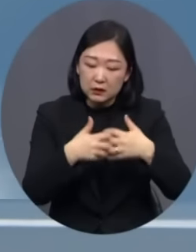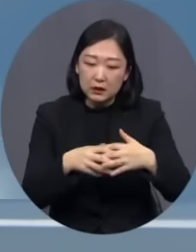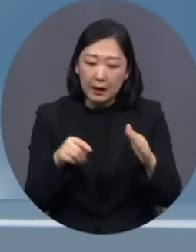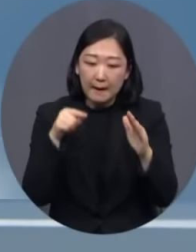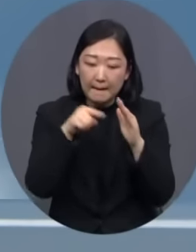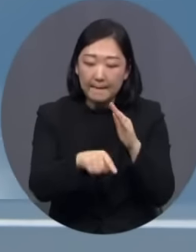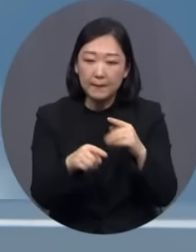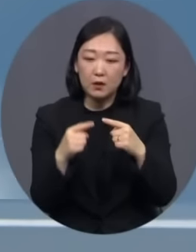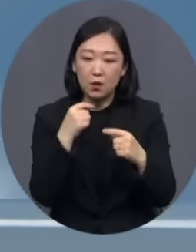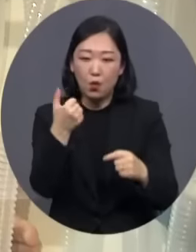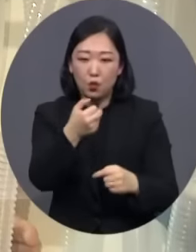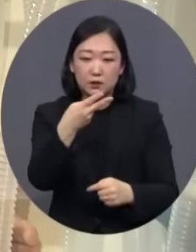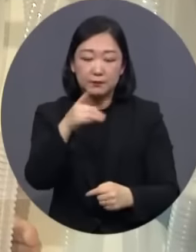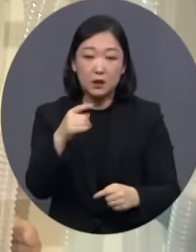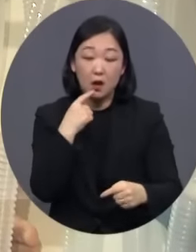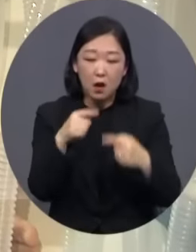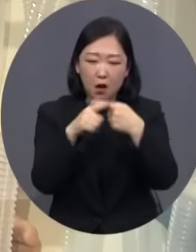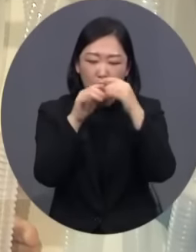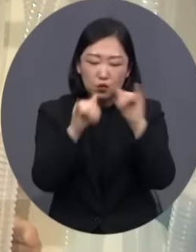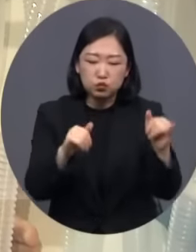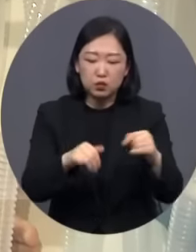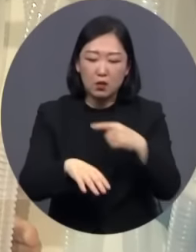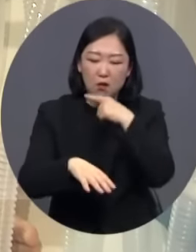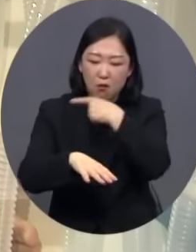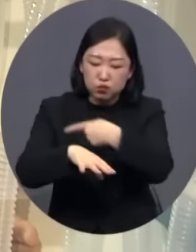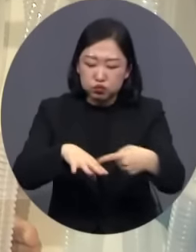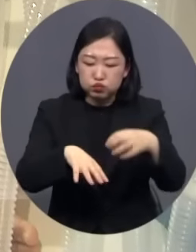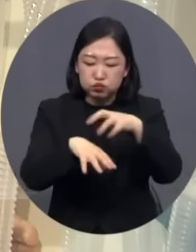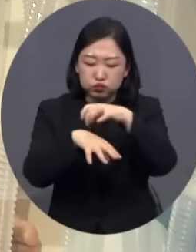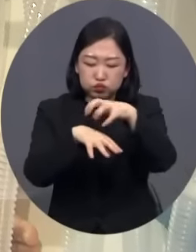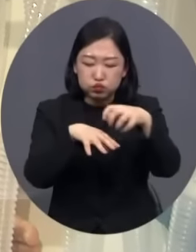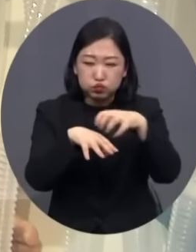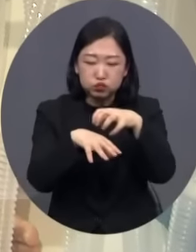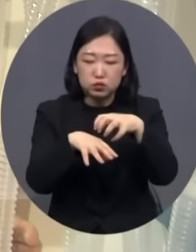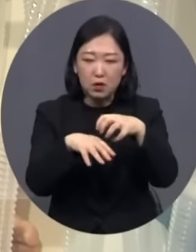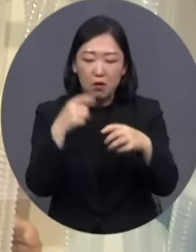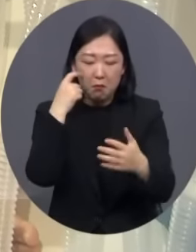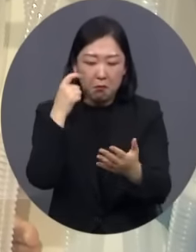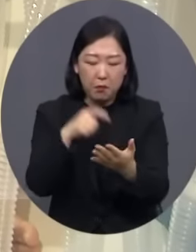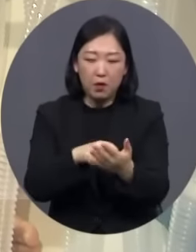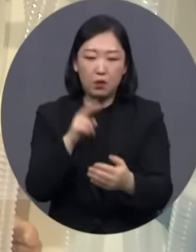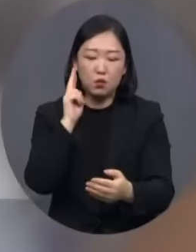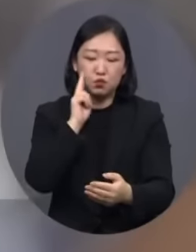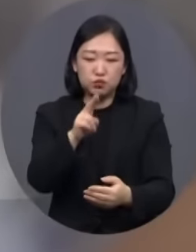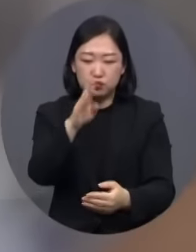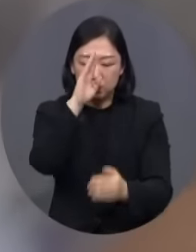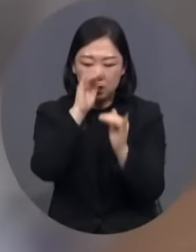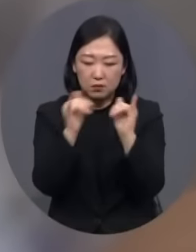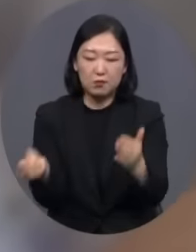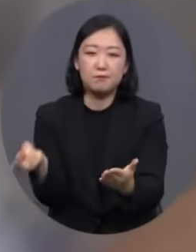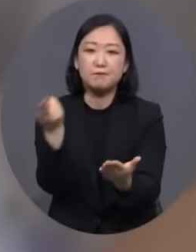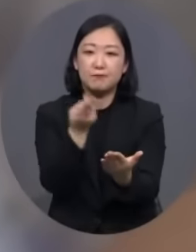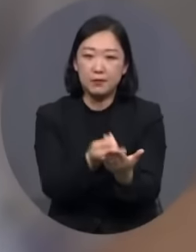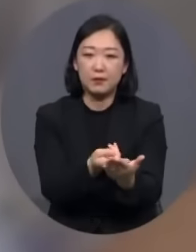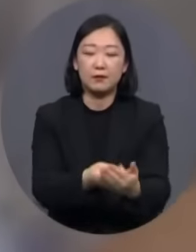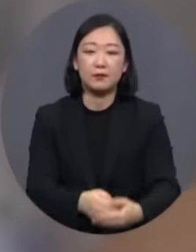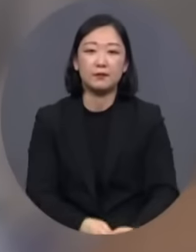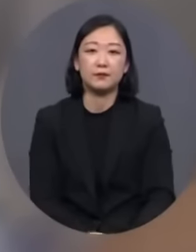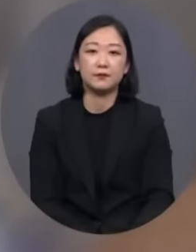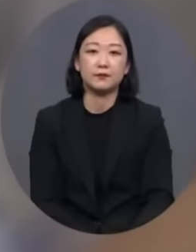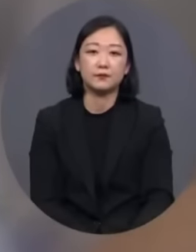들어갔던 50대 간호사도 혈관에 기포가 생기는 공기 색전증이 발견돼 중환자실로 옮겨졌습니다.